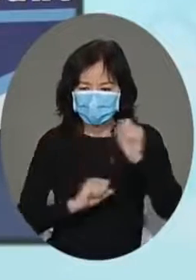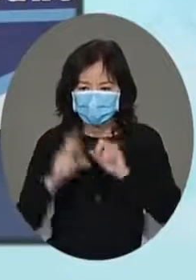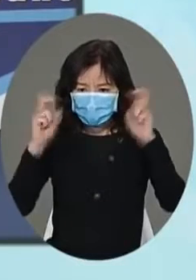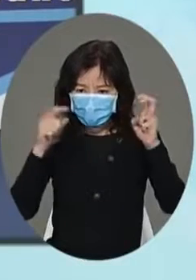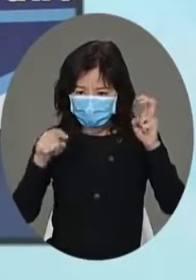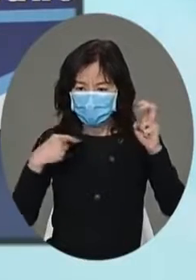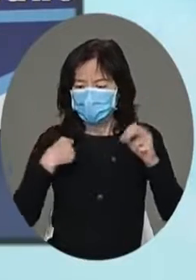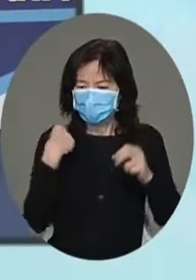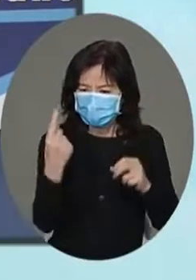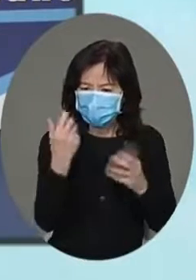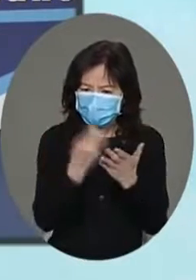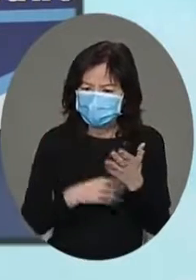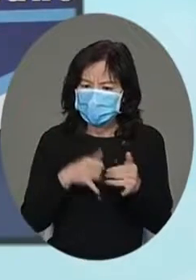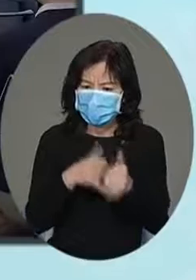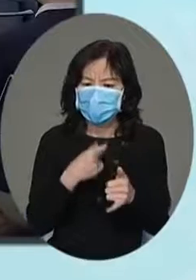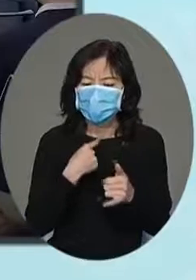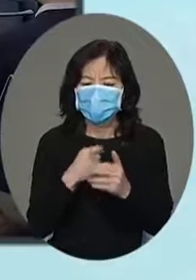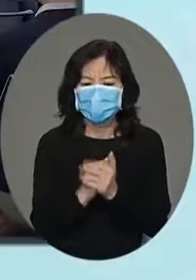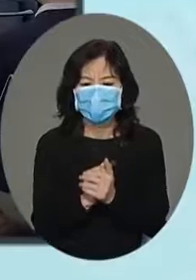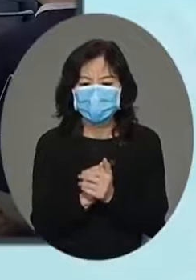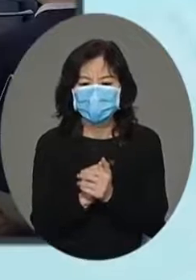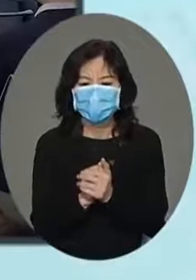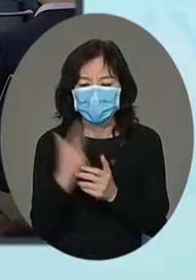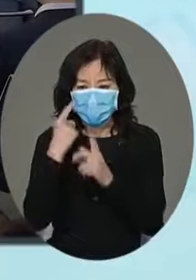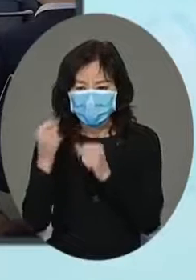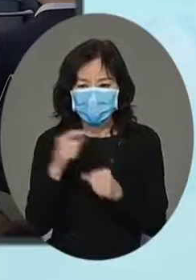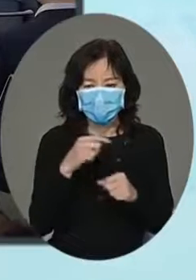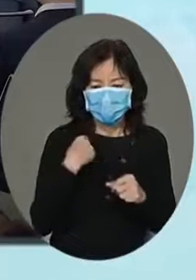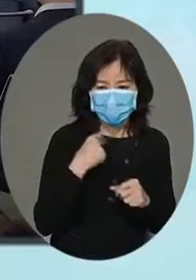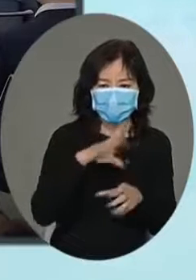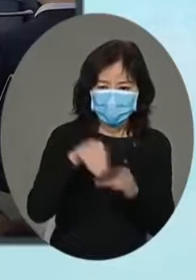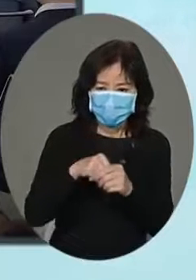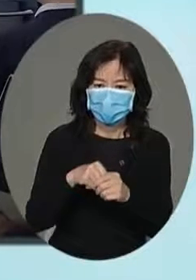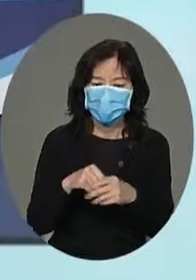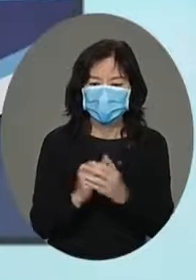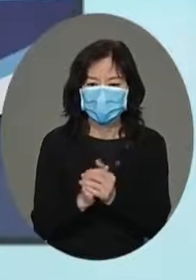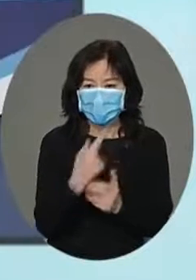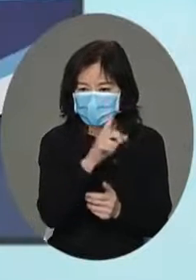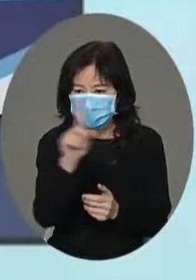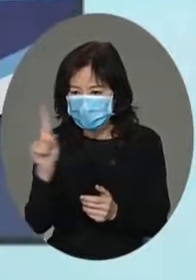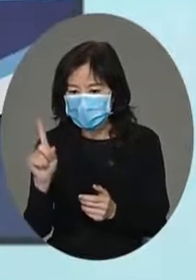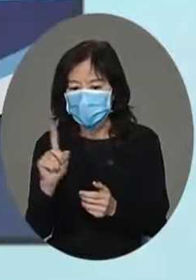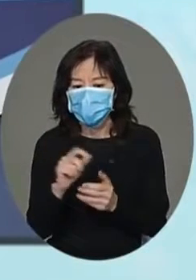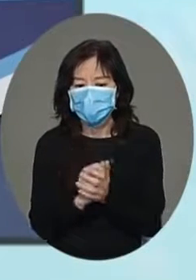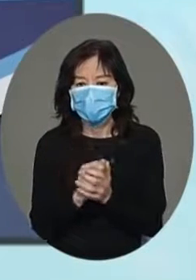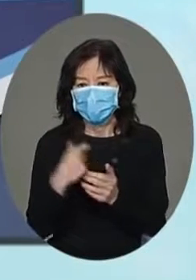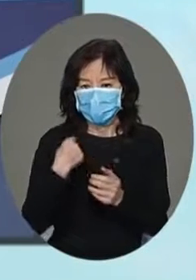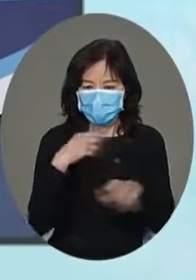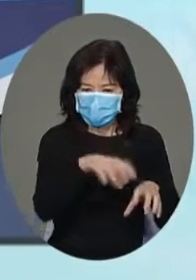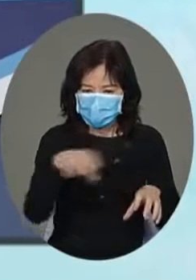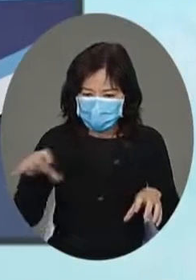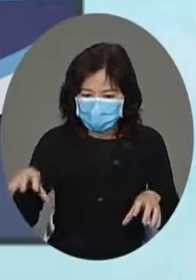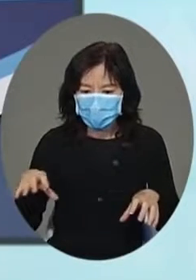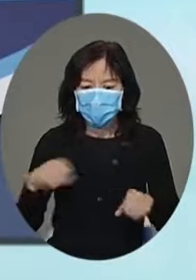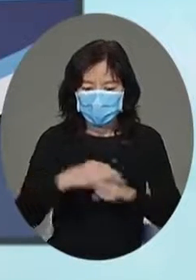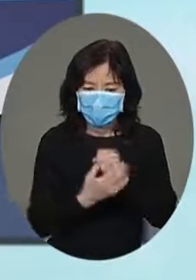按一個中國原則處理。 台灣是中國的一部分，任何有關啊中國地區參與